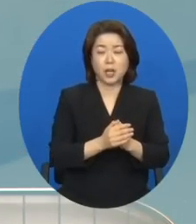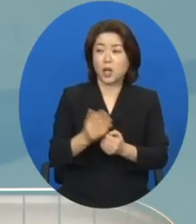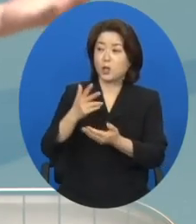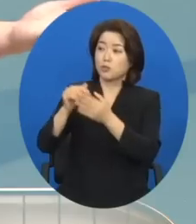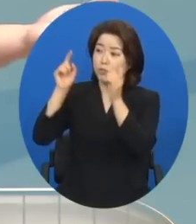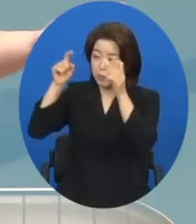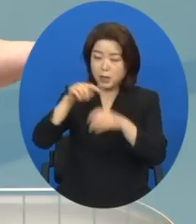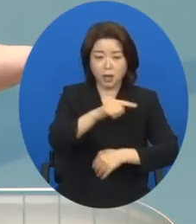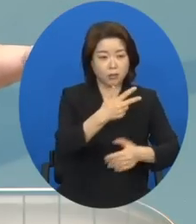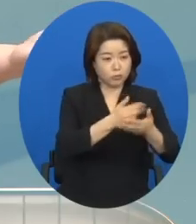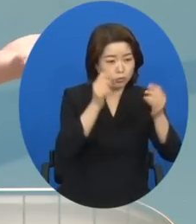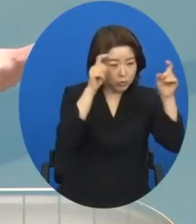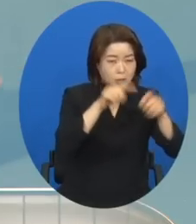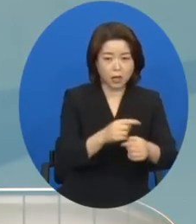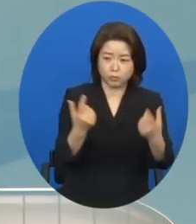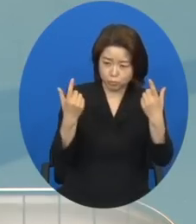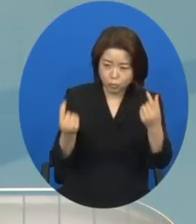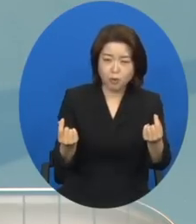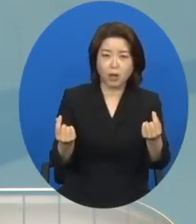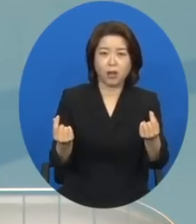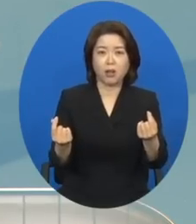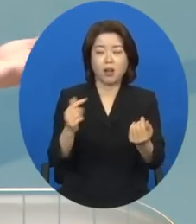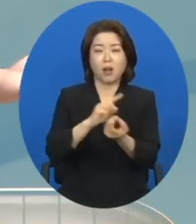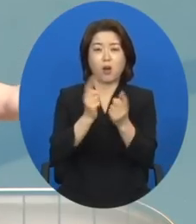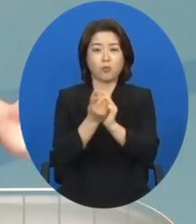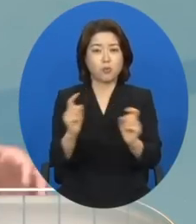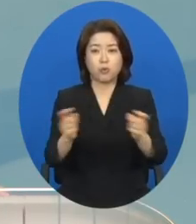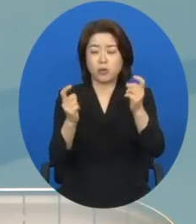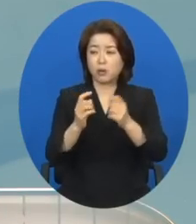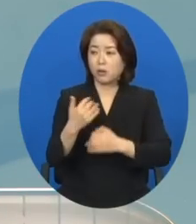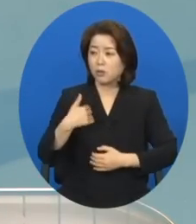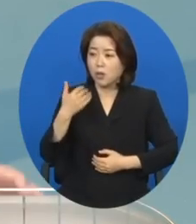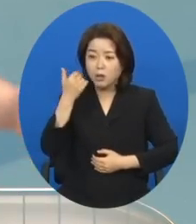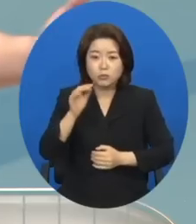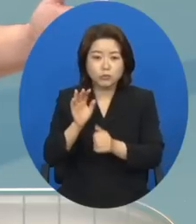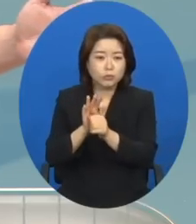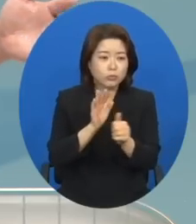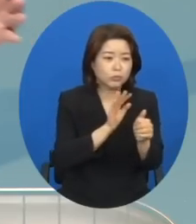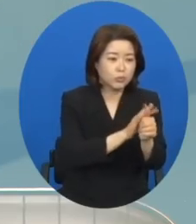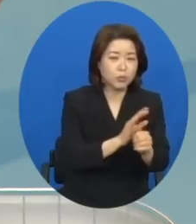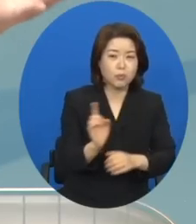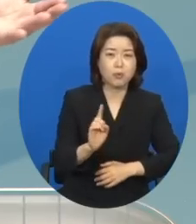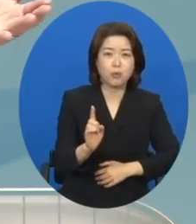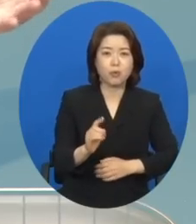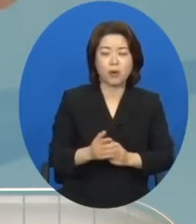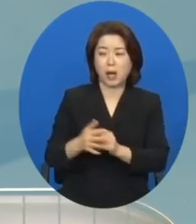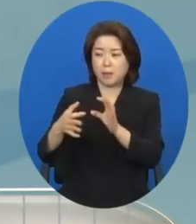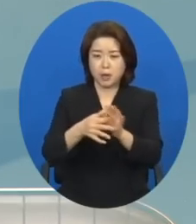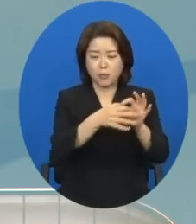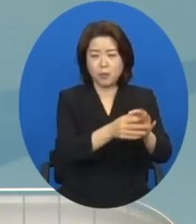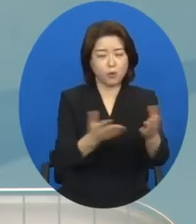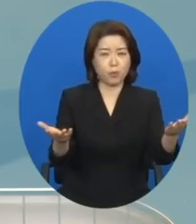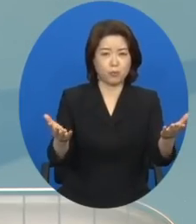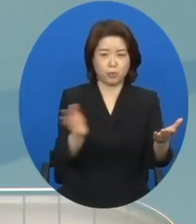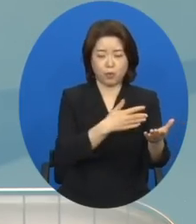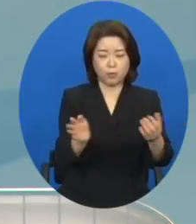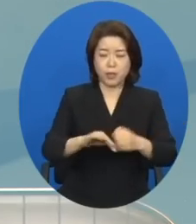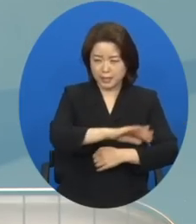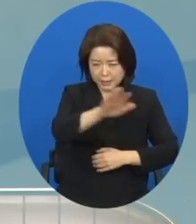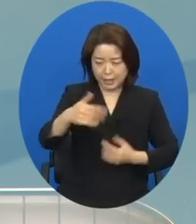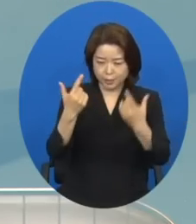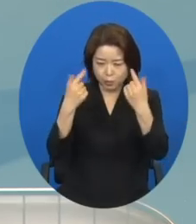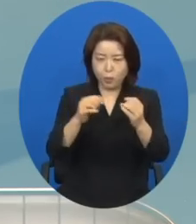주님의 양이고 이분도 주님의 양인데 서로 다투니 누구의 편을 들어주겠습니까? 우리 편이 어디 있어요? 다 우리 가족인